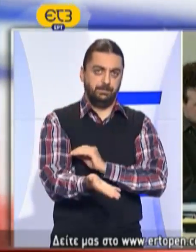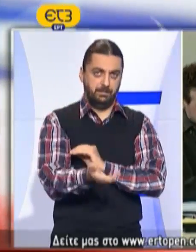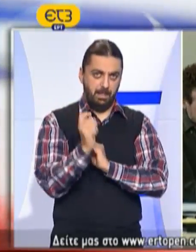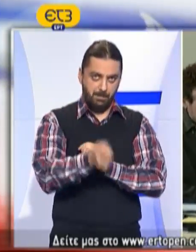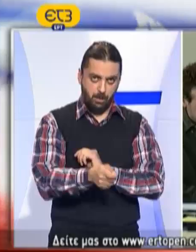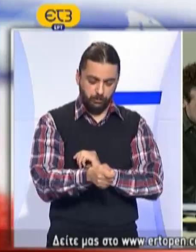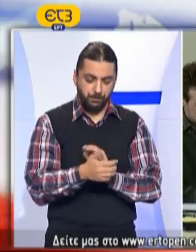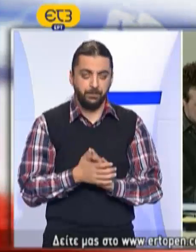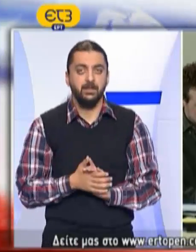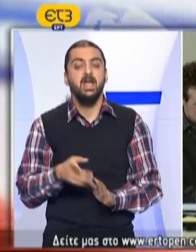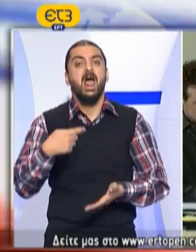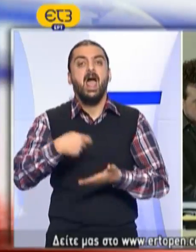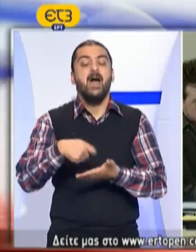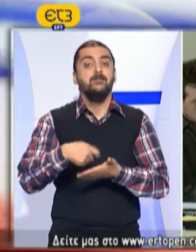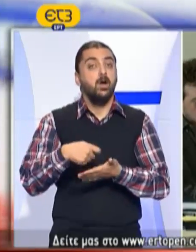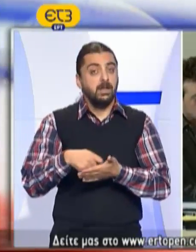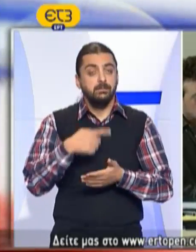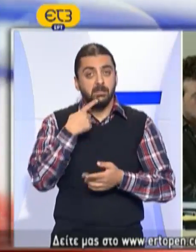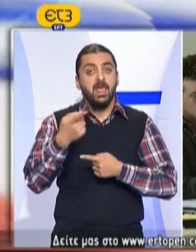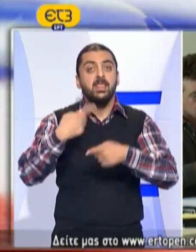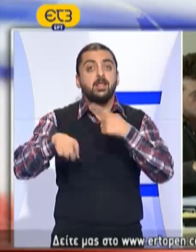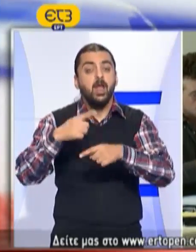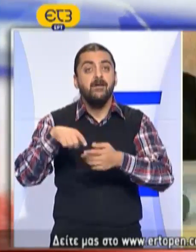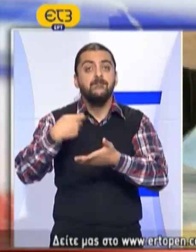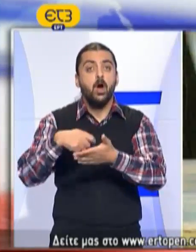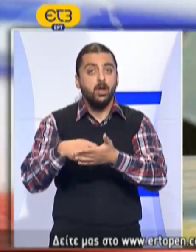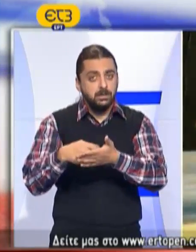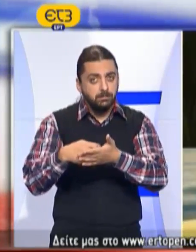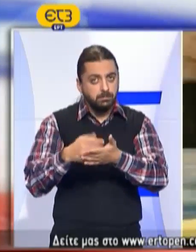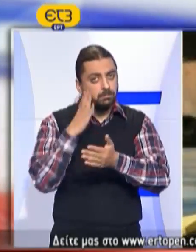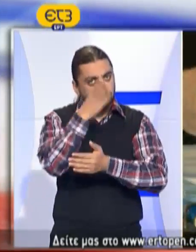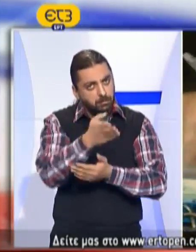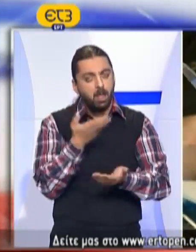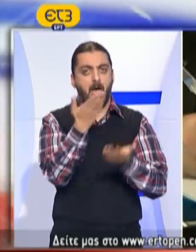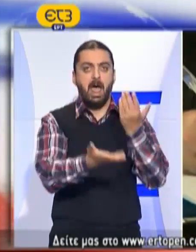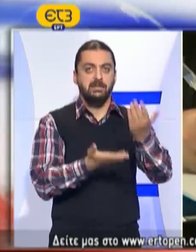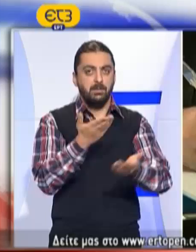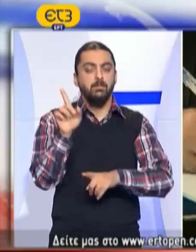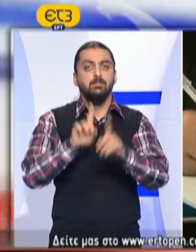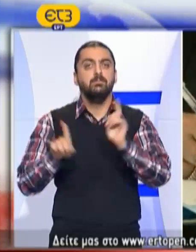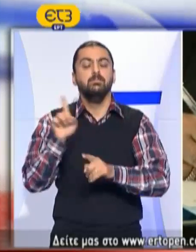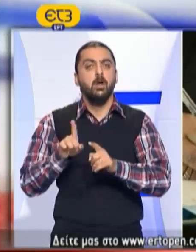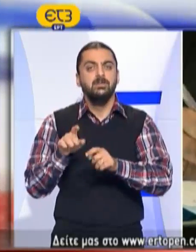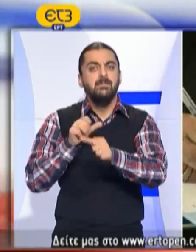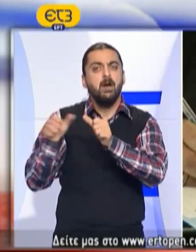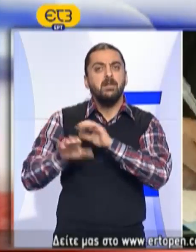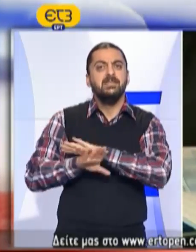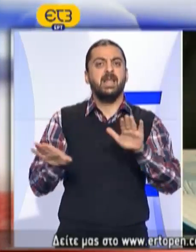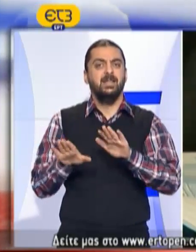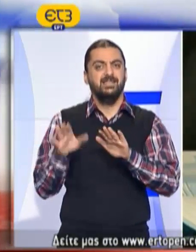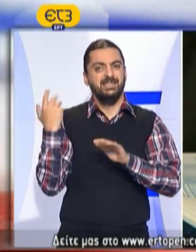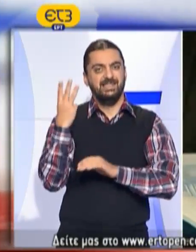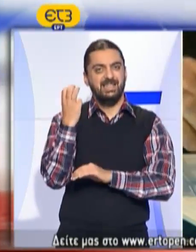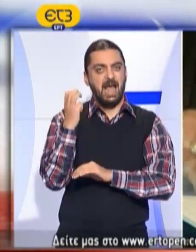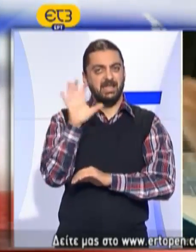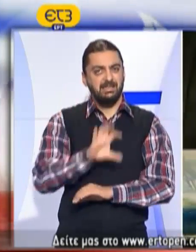ανακοίνωση ότι οι εφορίες θα δέχονται τα δικαιολογητικά των φορολογικών δηλώσεων ακόμα και από τους φορολογούμενους που έχουν χάσει την προθεσμία της 30